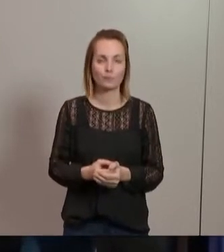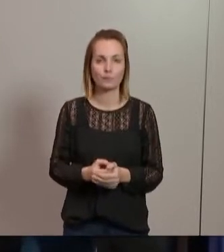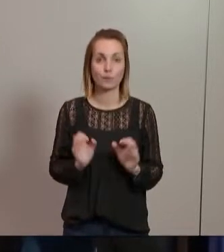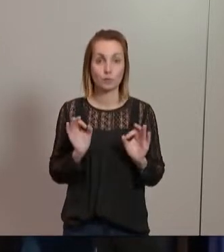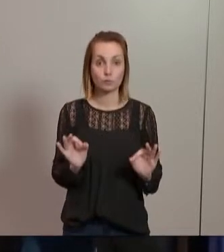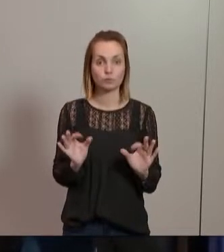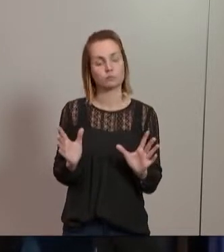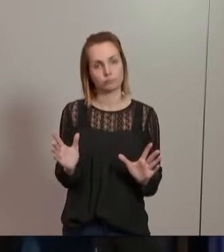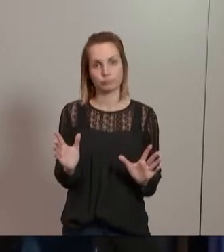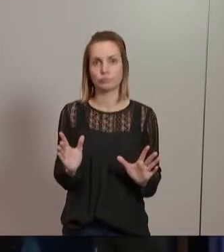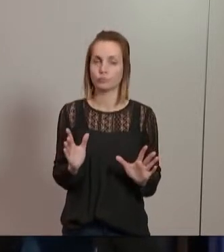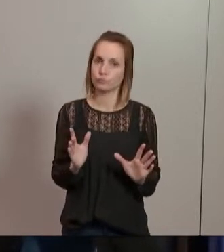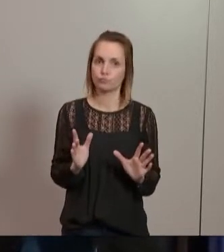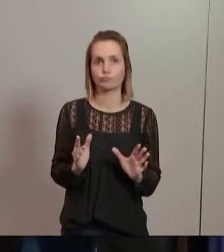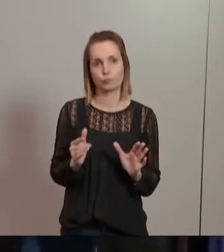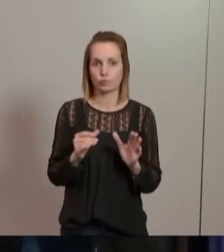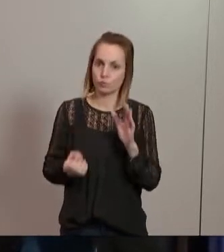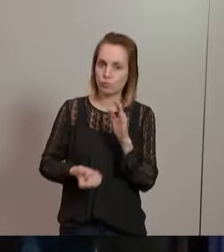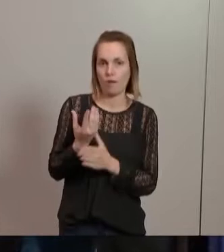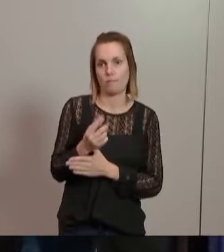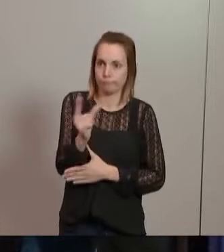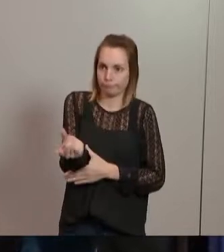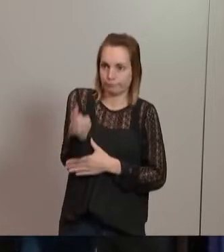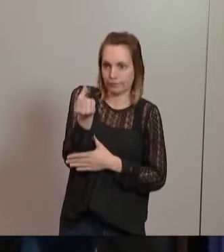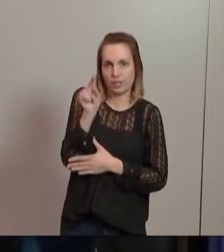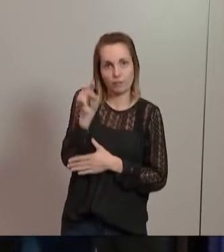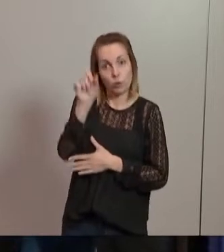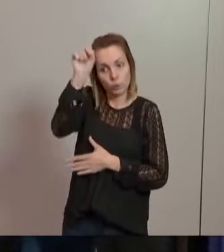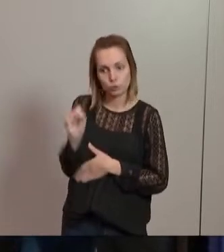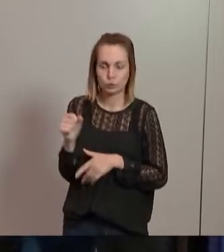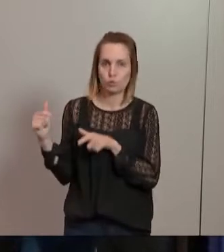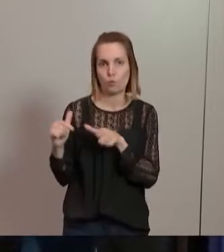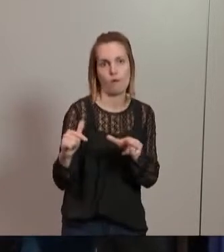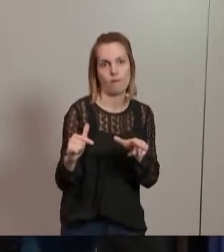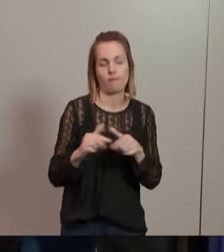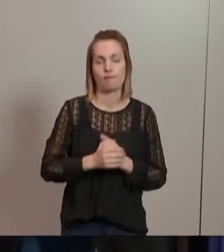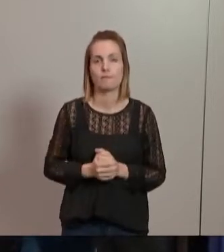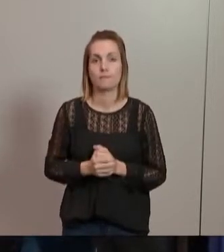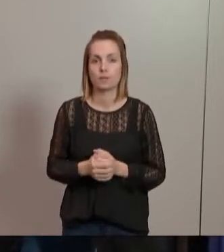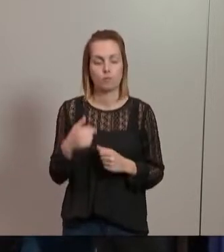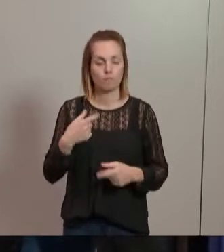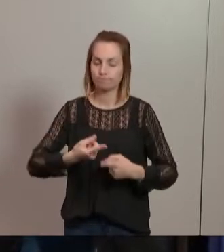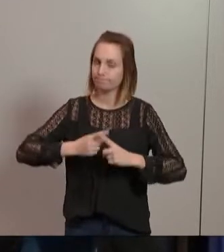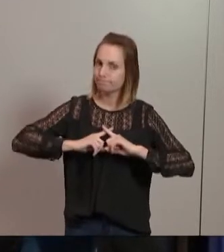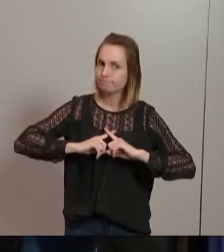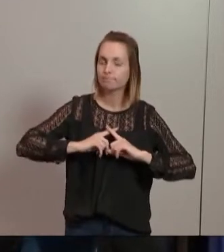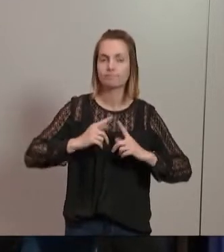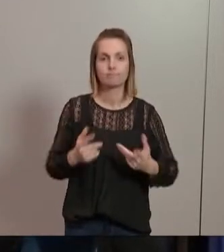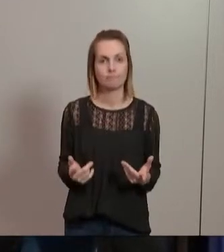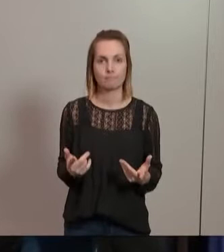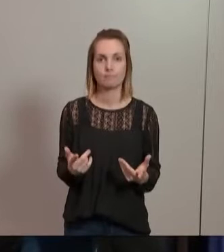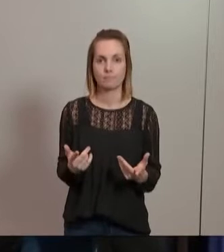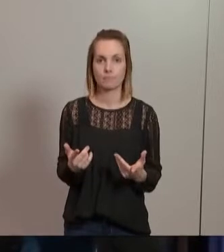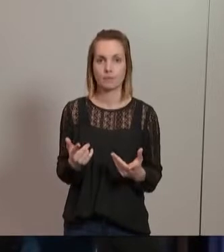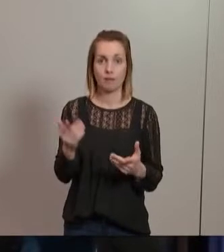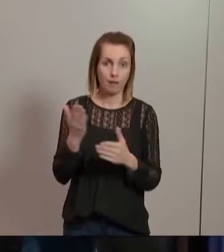nous faut enclencher une nouvelle coopération à l'échelle du Sud-Loire. Car j'en suis convaincu, une partie